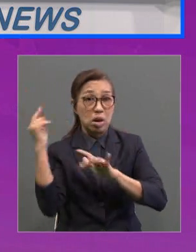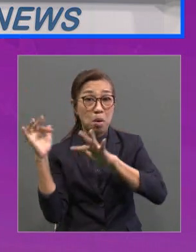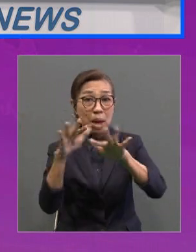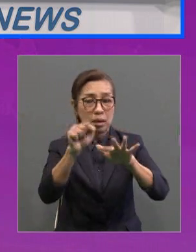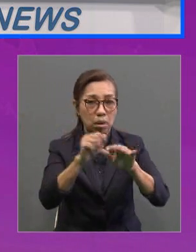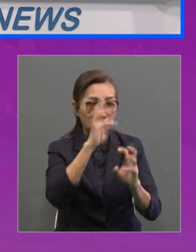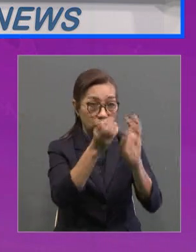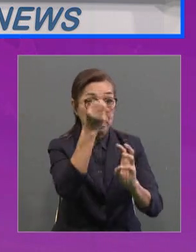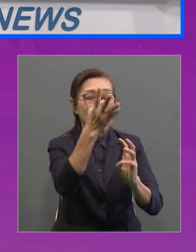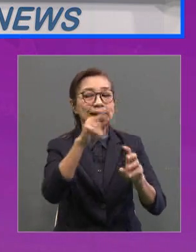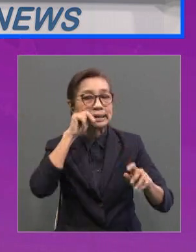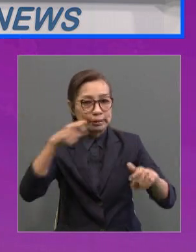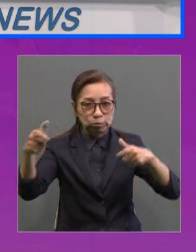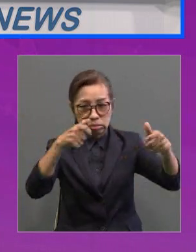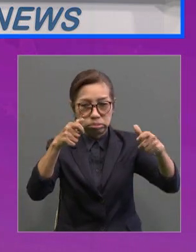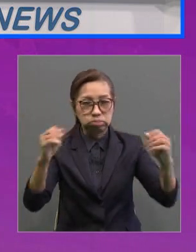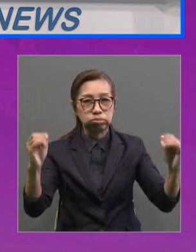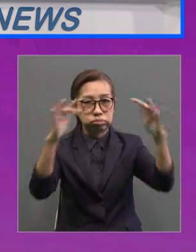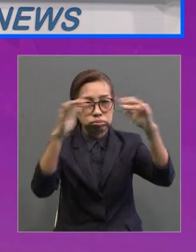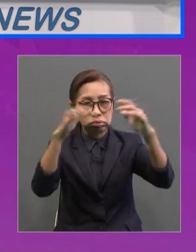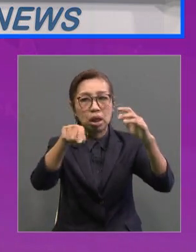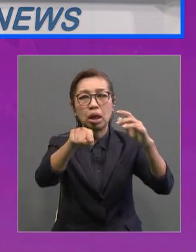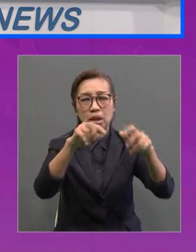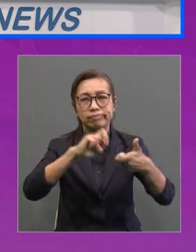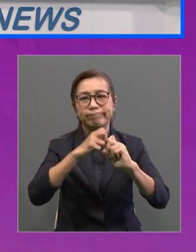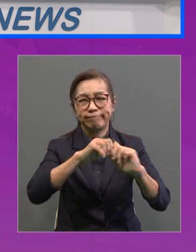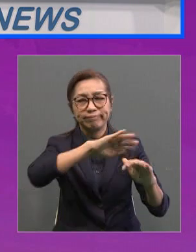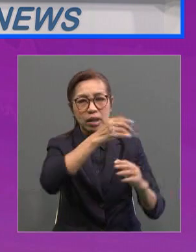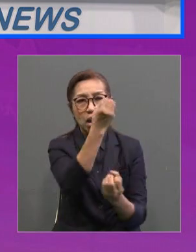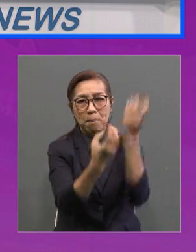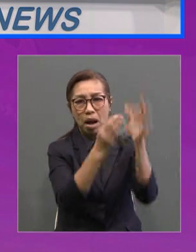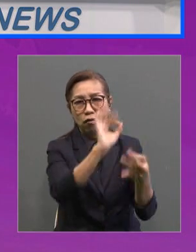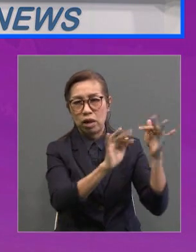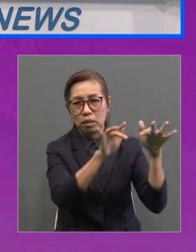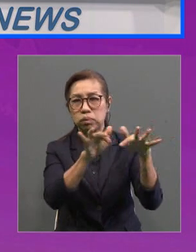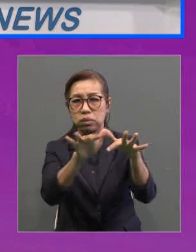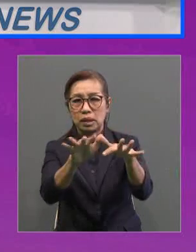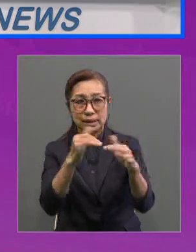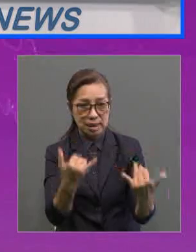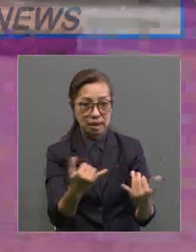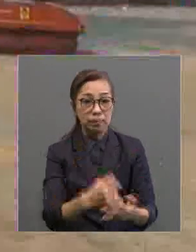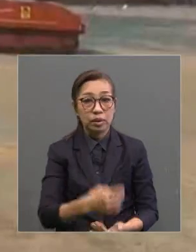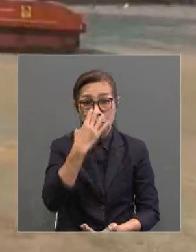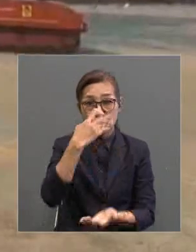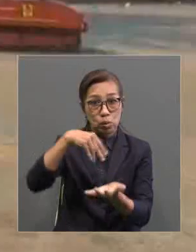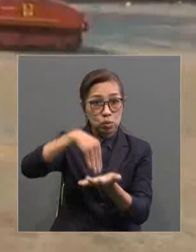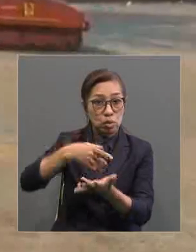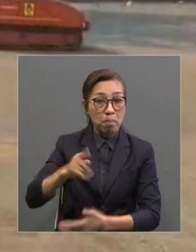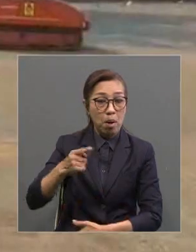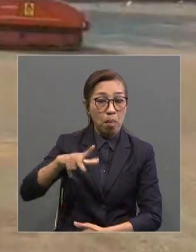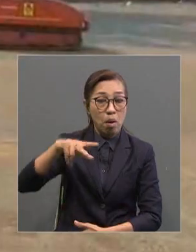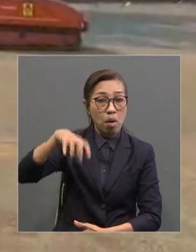ตัวเลขเศรษฐกิจด้วยนะฮะจากปัญหาหมอกควันไฟป่าที่มันปกคลุมอยู่นี่แหละครับไปดูที่เจ้าหน้าที่ศูนย์ป้องกันและบรรเทา